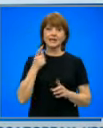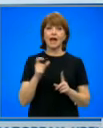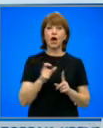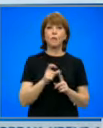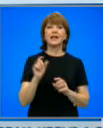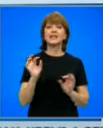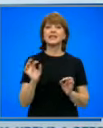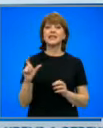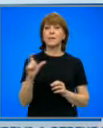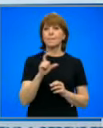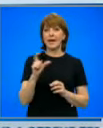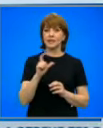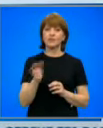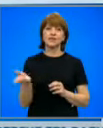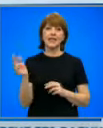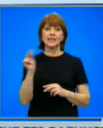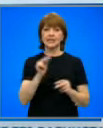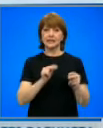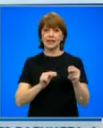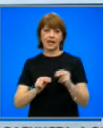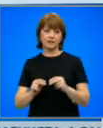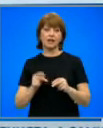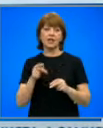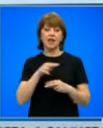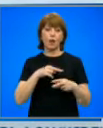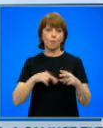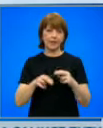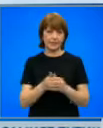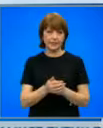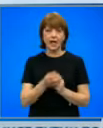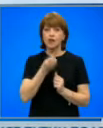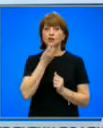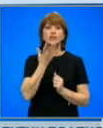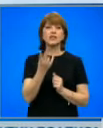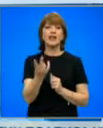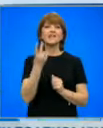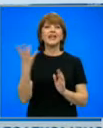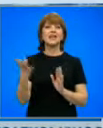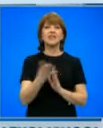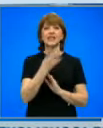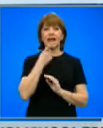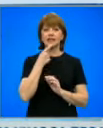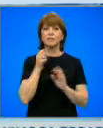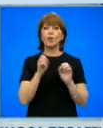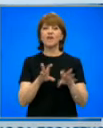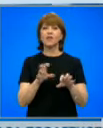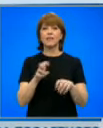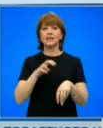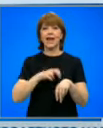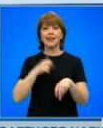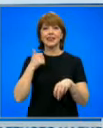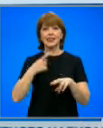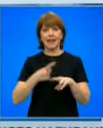агенция Румен Спецов след закрито заседание на ресорната парламентарна комисия. Случаите са от 2019 година и са по информация на